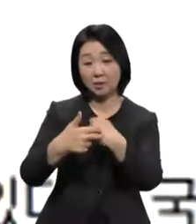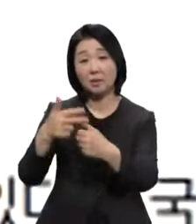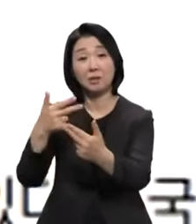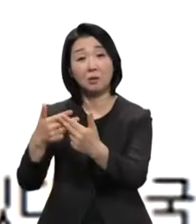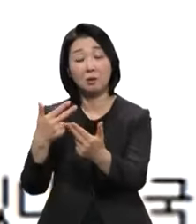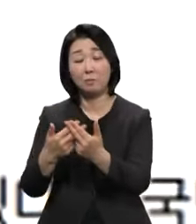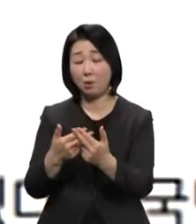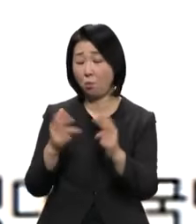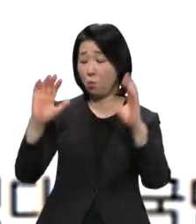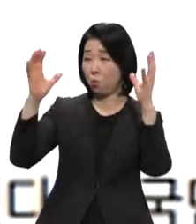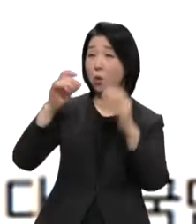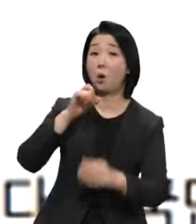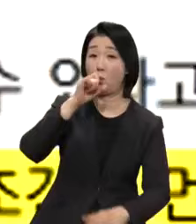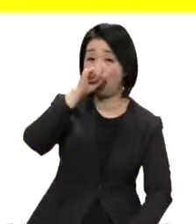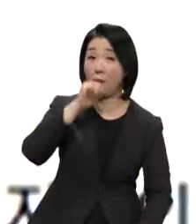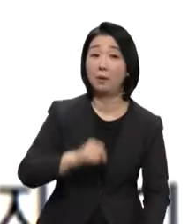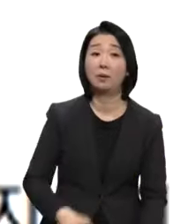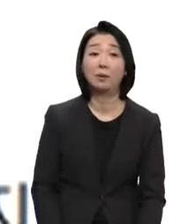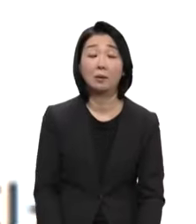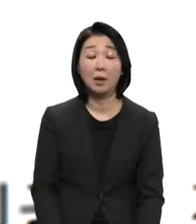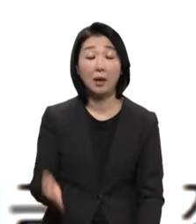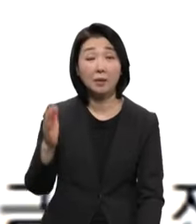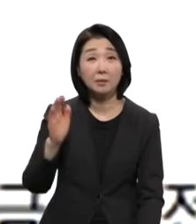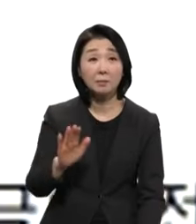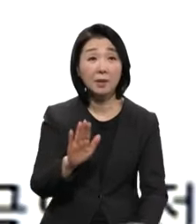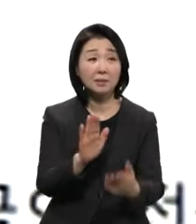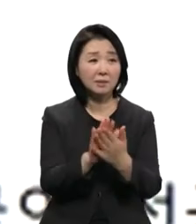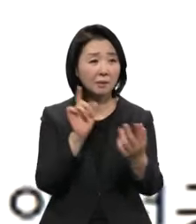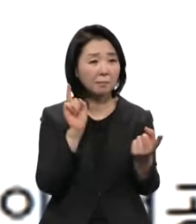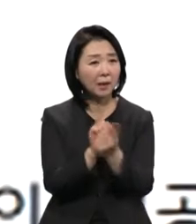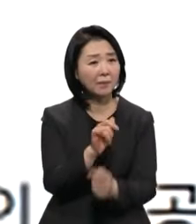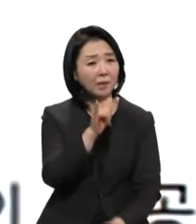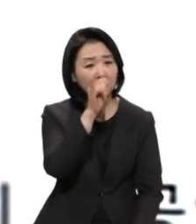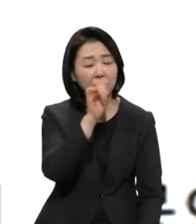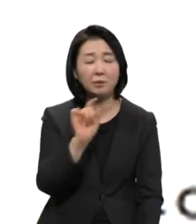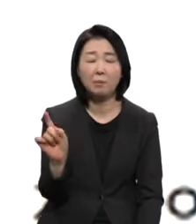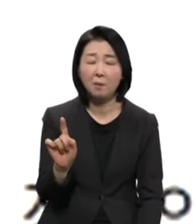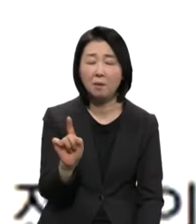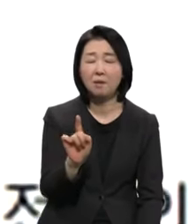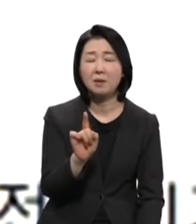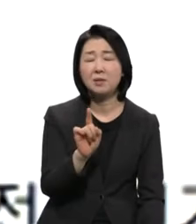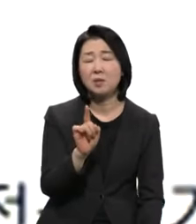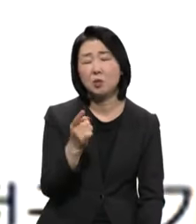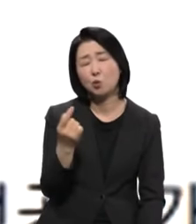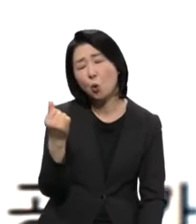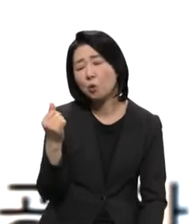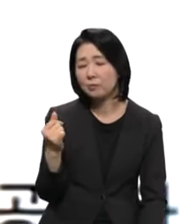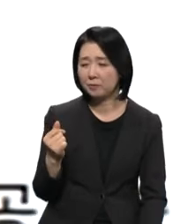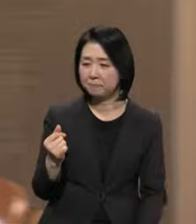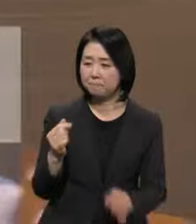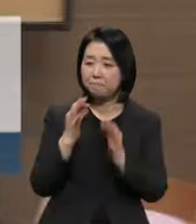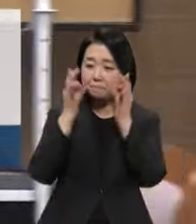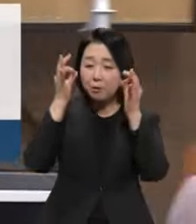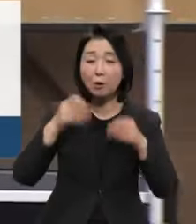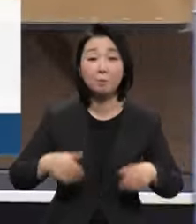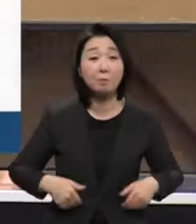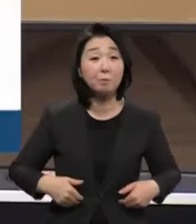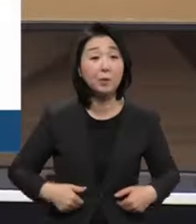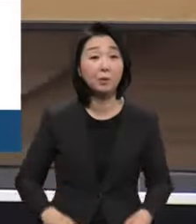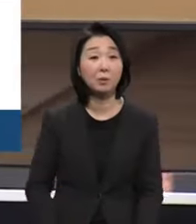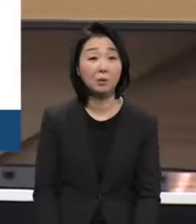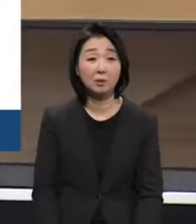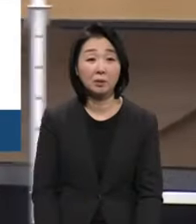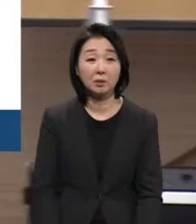일단 환영의 뜻을 밝혔습니다. 다만 실제 만남이 이루어지려면 더 진전된 자세가 필요하다고 했습니다.